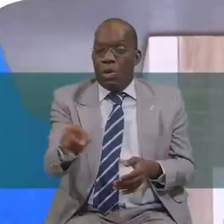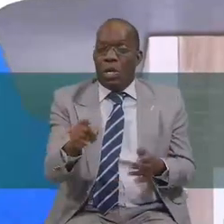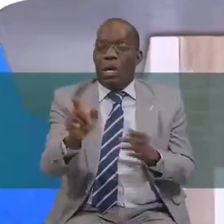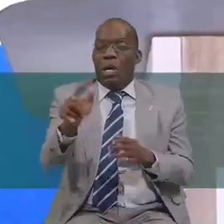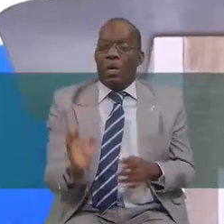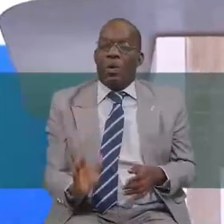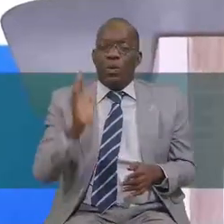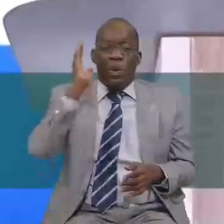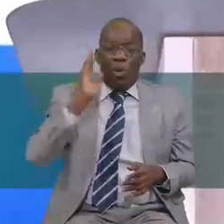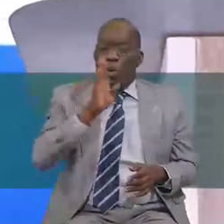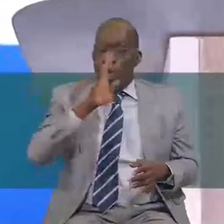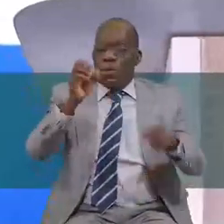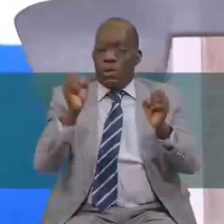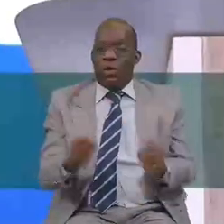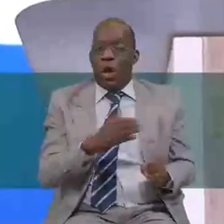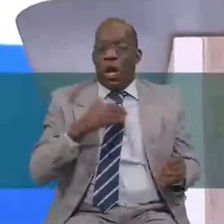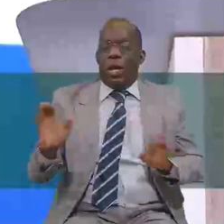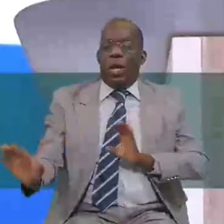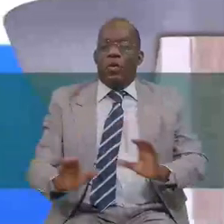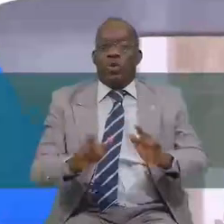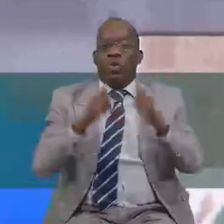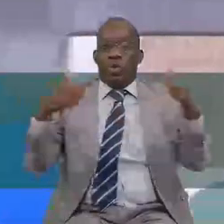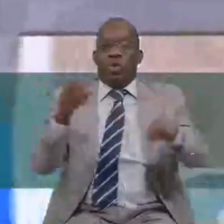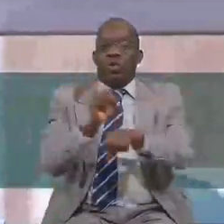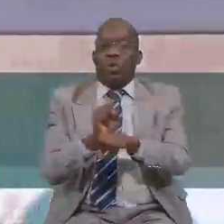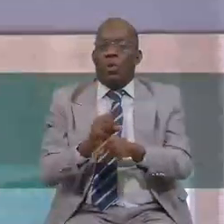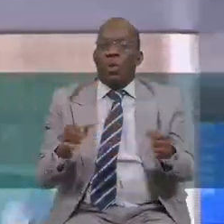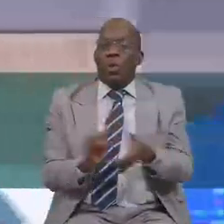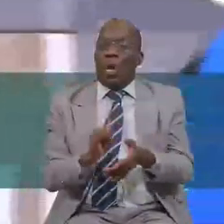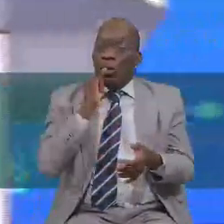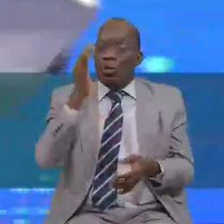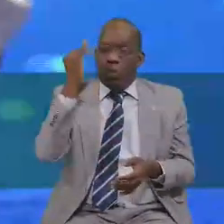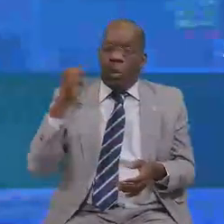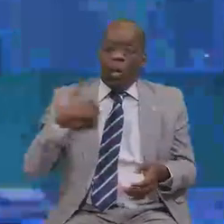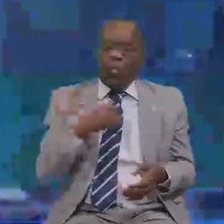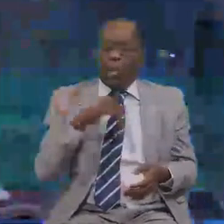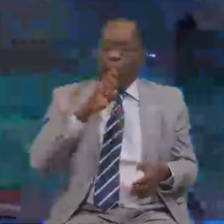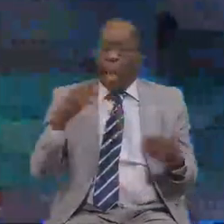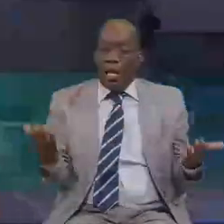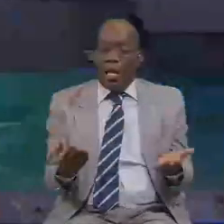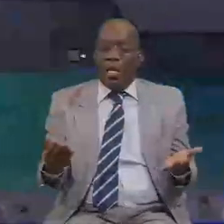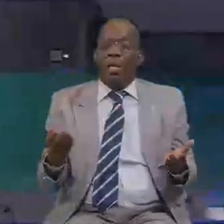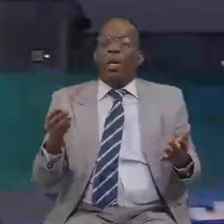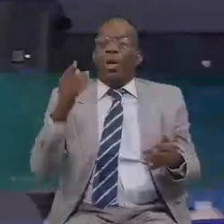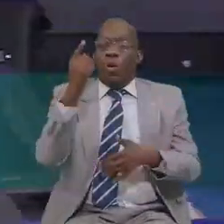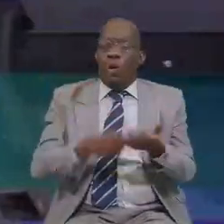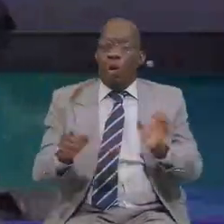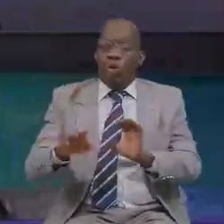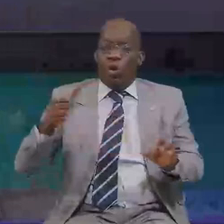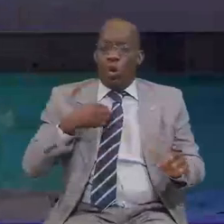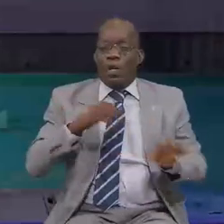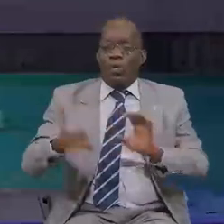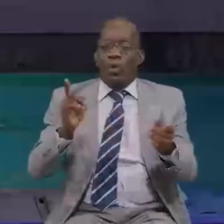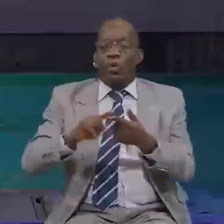et feront des exploits. C'est pourquoi nous sommes là. Qu'est-ce que nous faisons pour devenir forts, pour être fortifiés dans